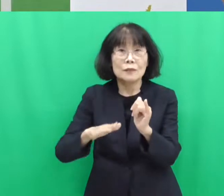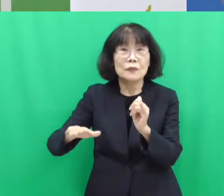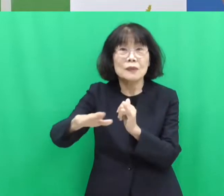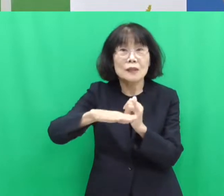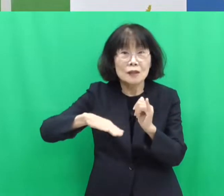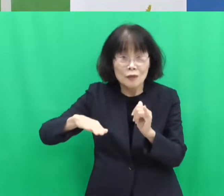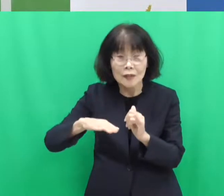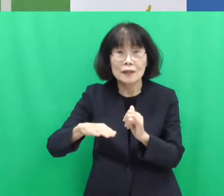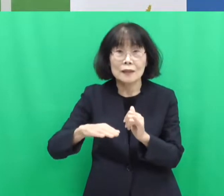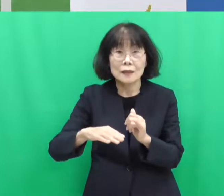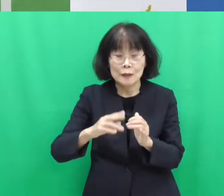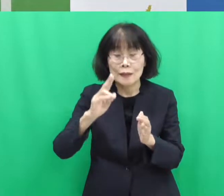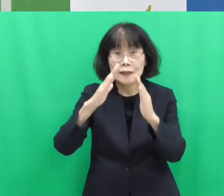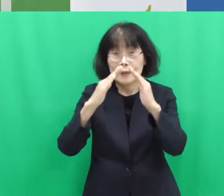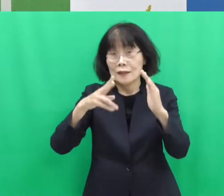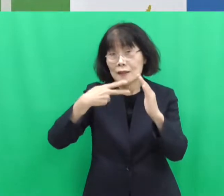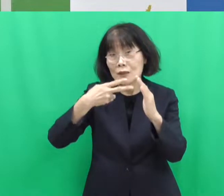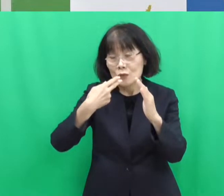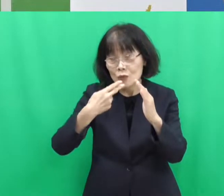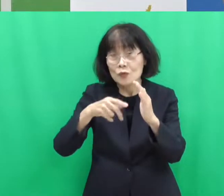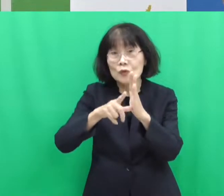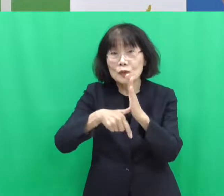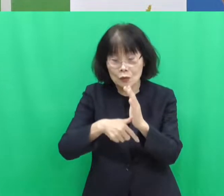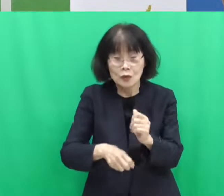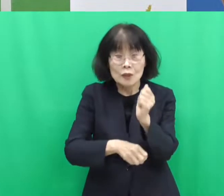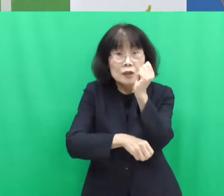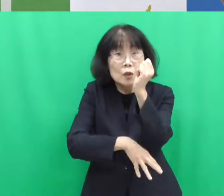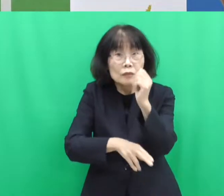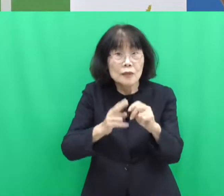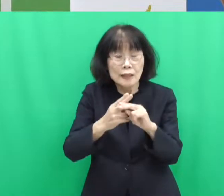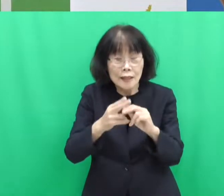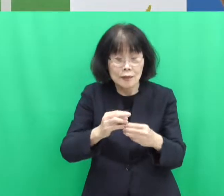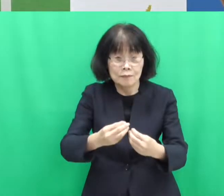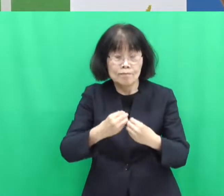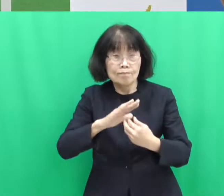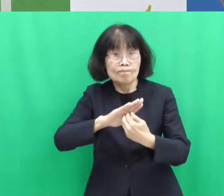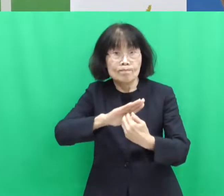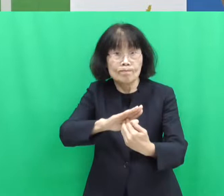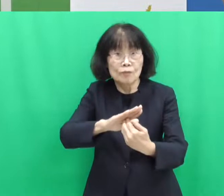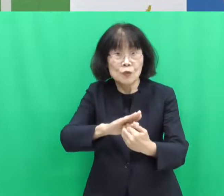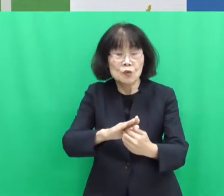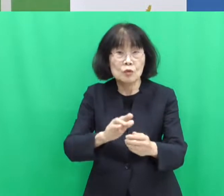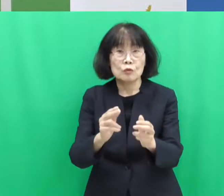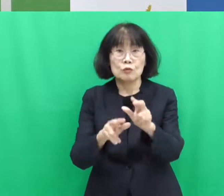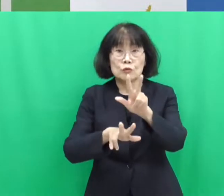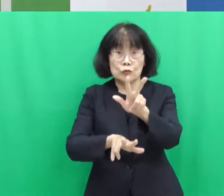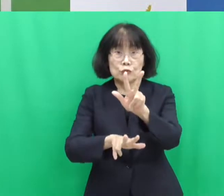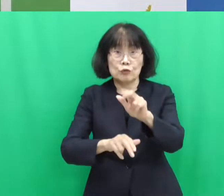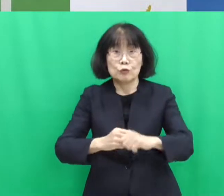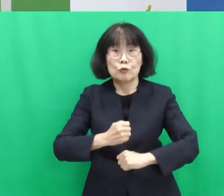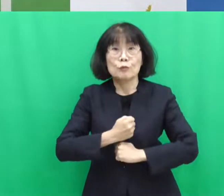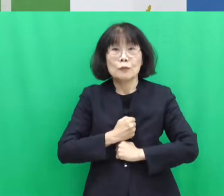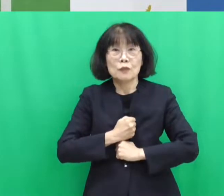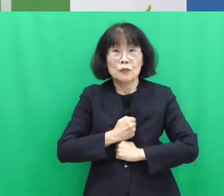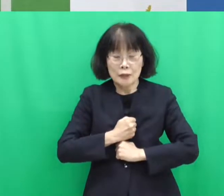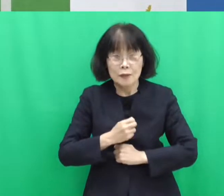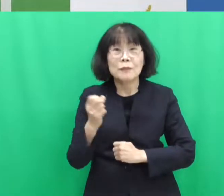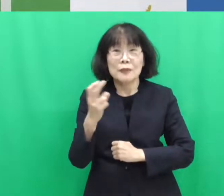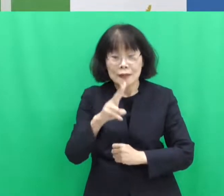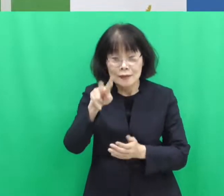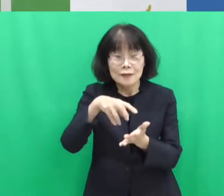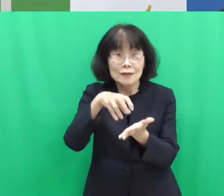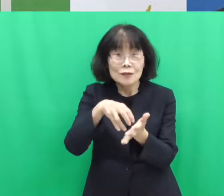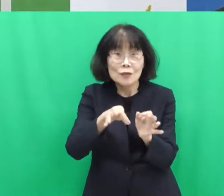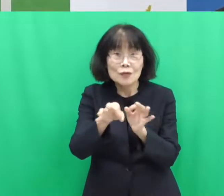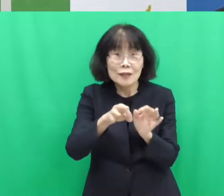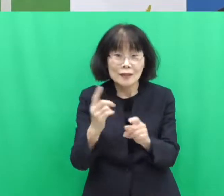き食事の際の基本的な感染対策マナーをお守りいただくとともに、ぜひ認証店を積極的にご利用いただきますようお願い